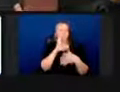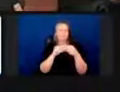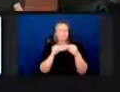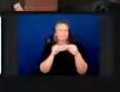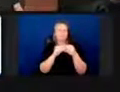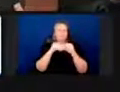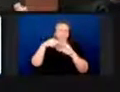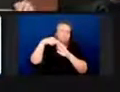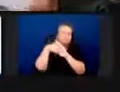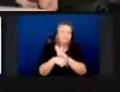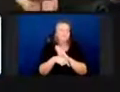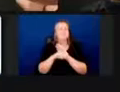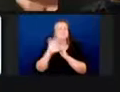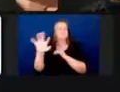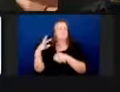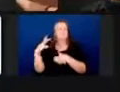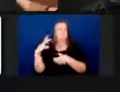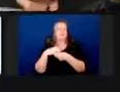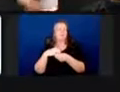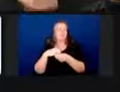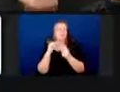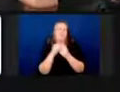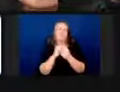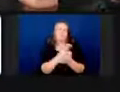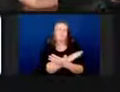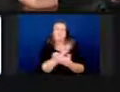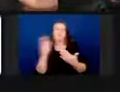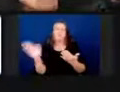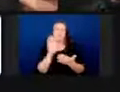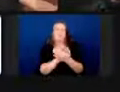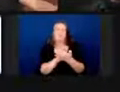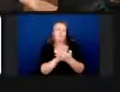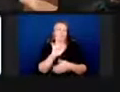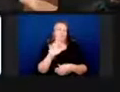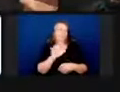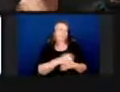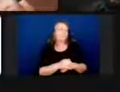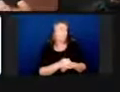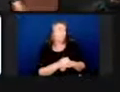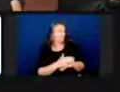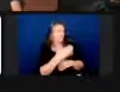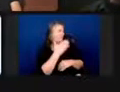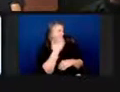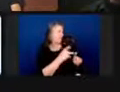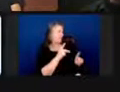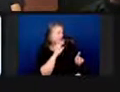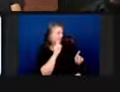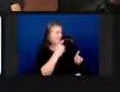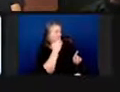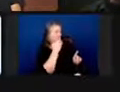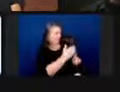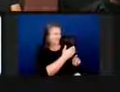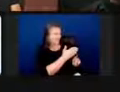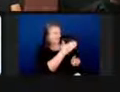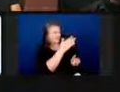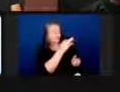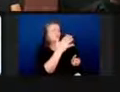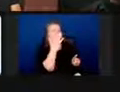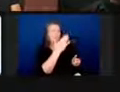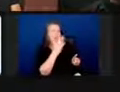كيفية انخراطنا في هذه الأكاديميات. شكرا كريستين، شكرا دكتور بوليو،